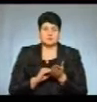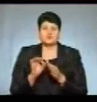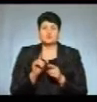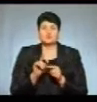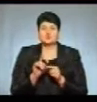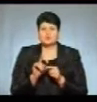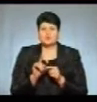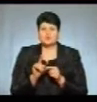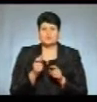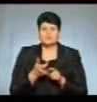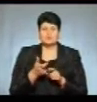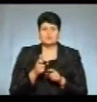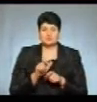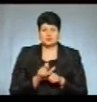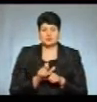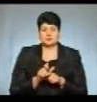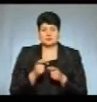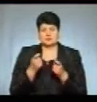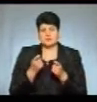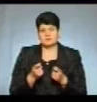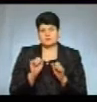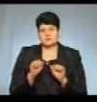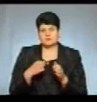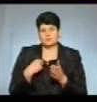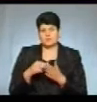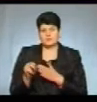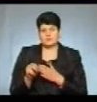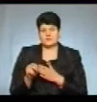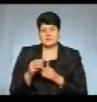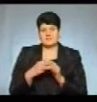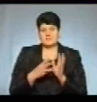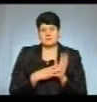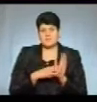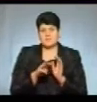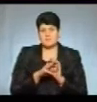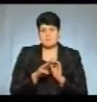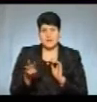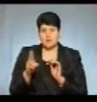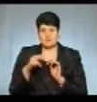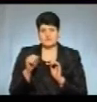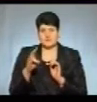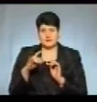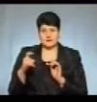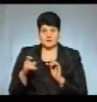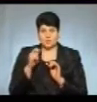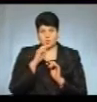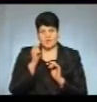що дуже недорого можна в Даркнеті купити, наприклад, 18 мільйонів даних